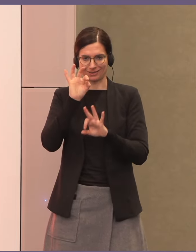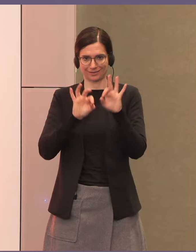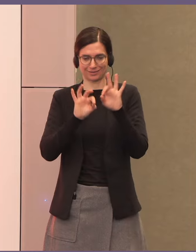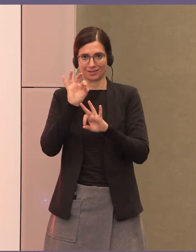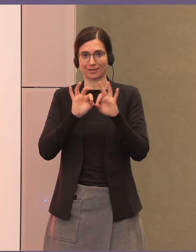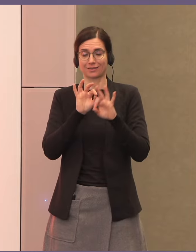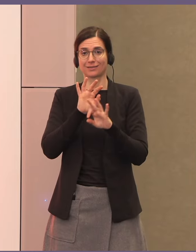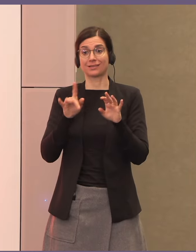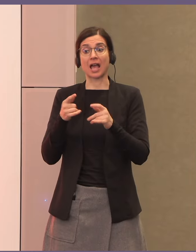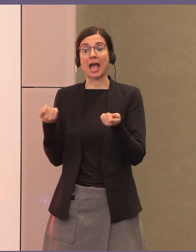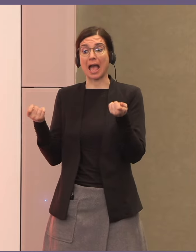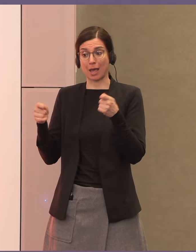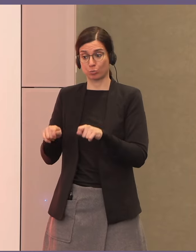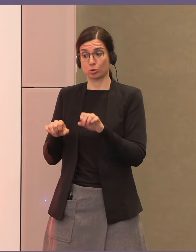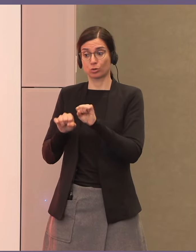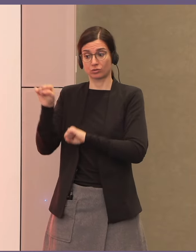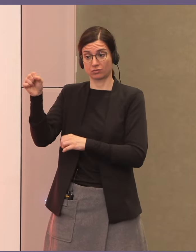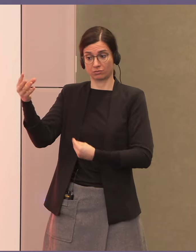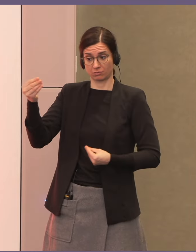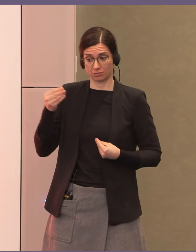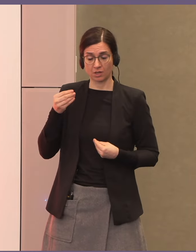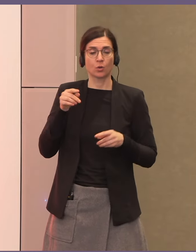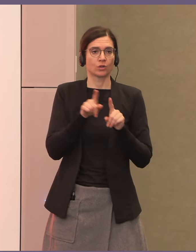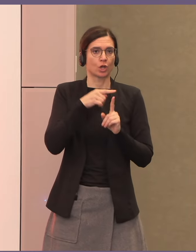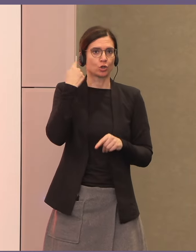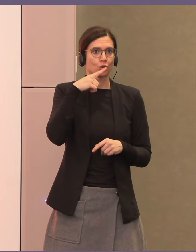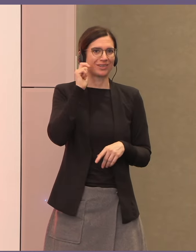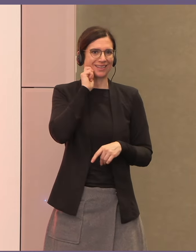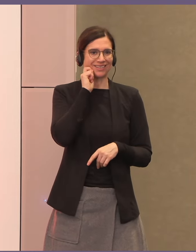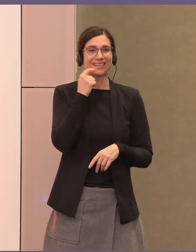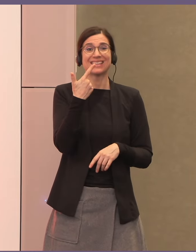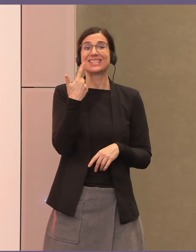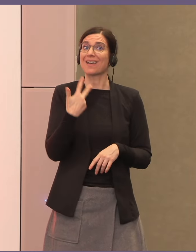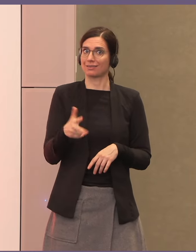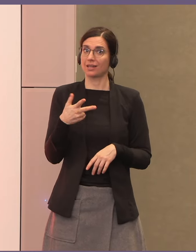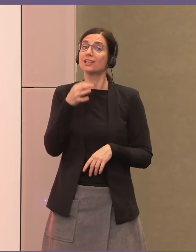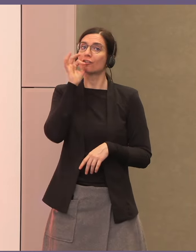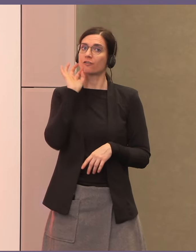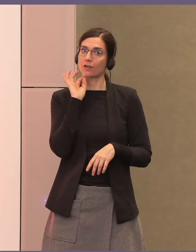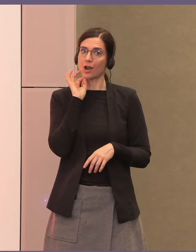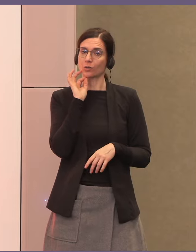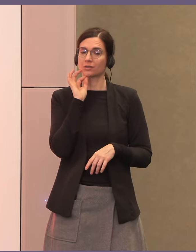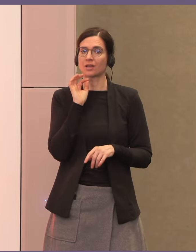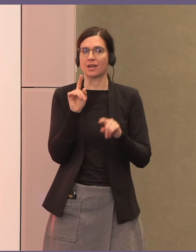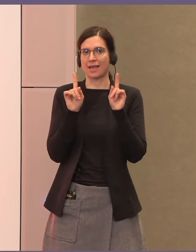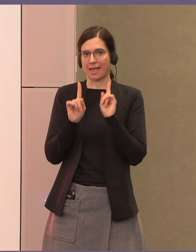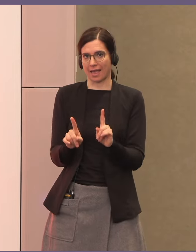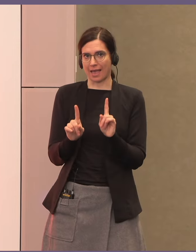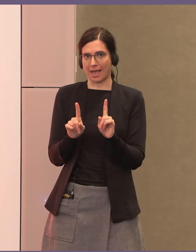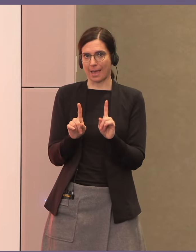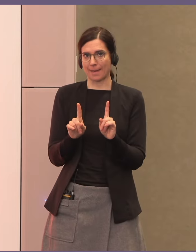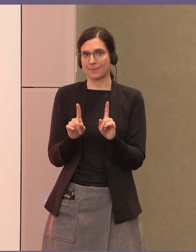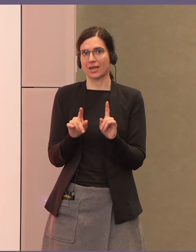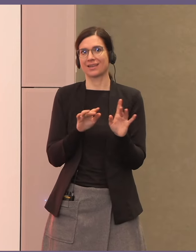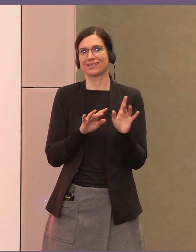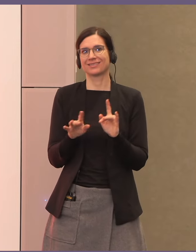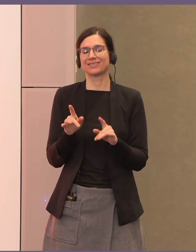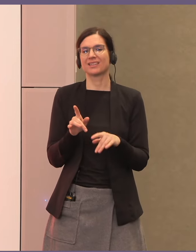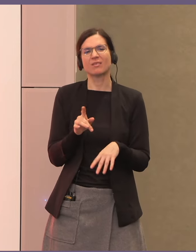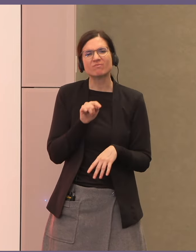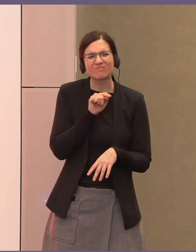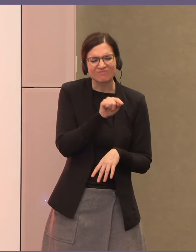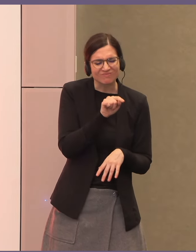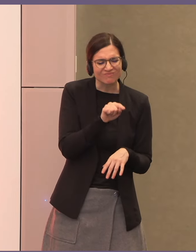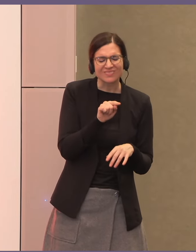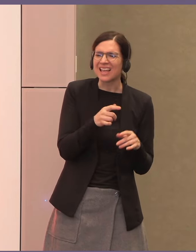Absolventinnen wie auch ganz allgemein unter den Studierenden zwei Drittel aber, und das aber ist wichtig, beispielsweise in den MINT-Fächern stellen sie nur